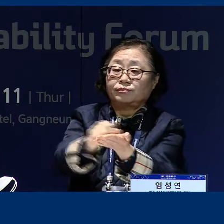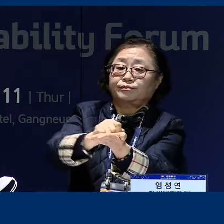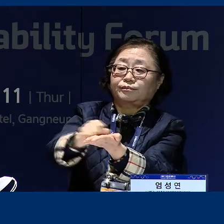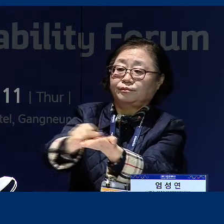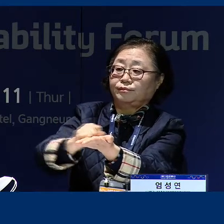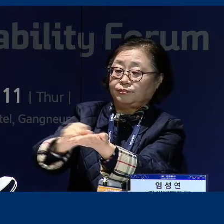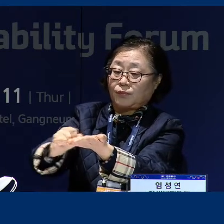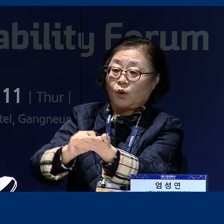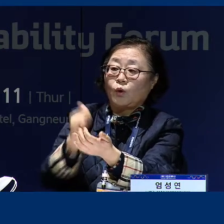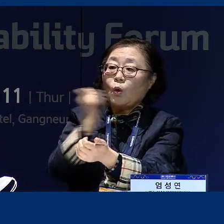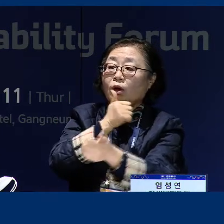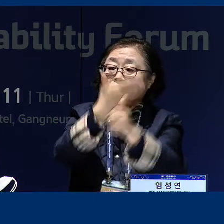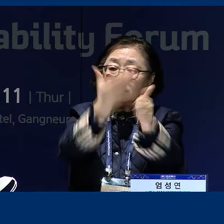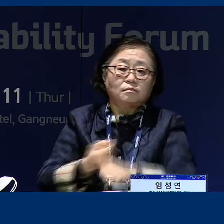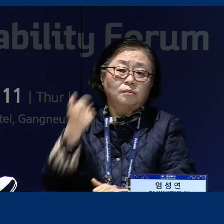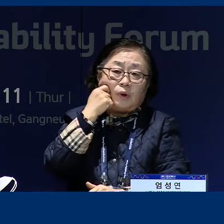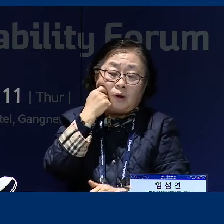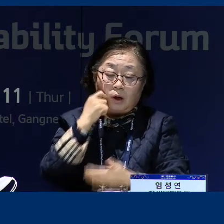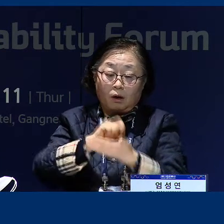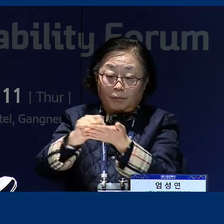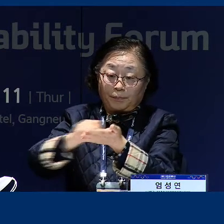없었습니다.